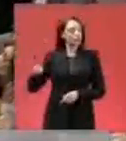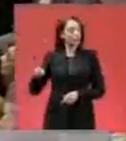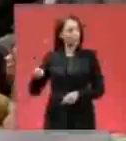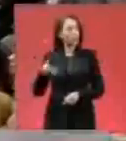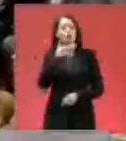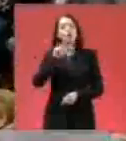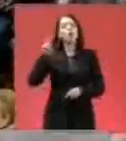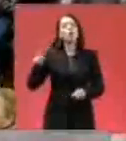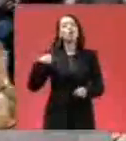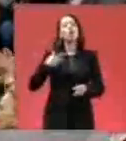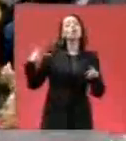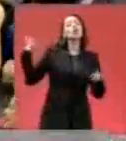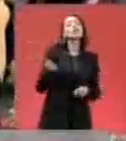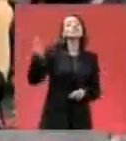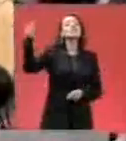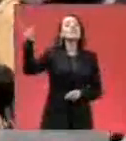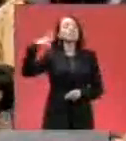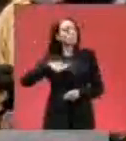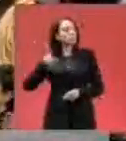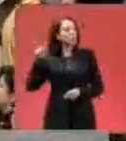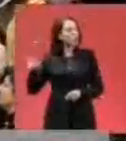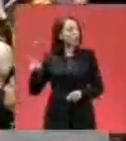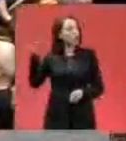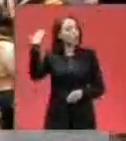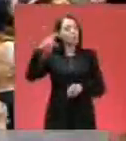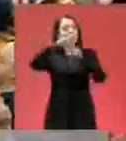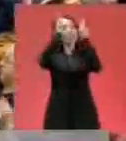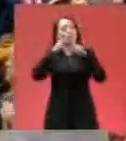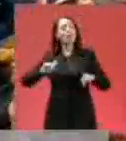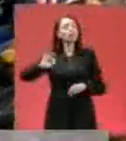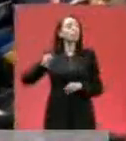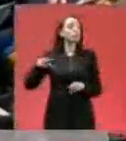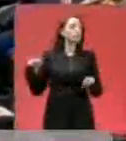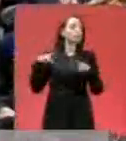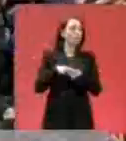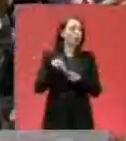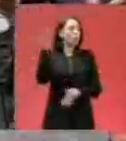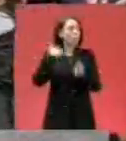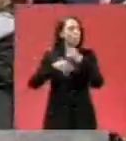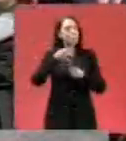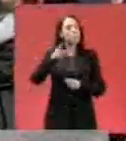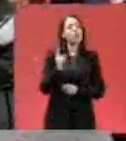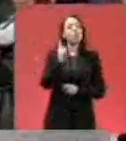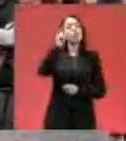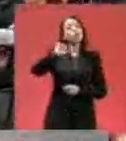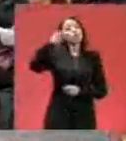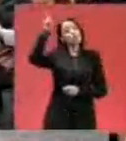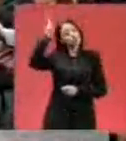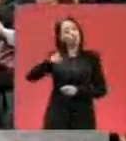περικοπή των συντάξεων που είχε επιβάλει το Διευθέτερο Νομισματικό Ταμείο και θα ξεκινούσε από 1η-1η του 19.